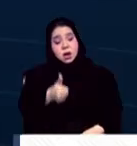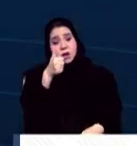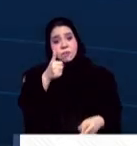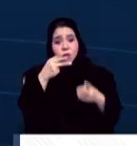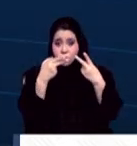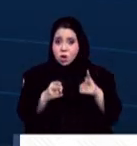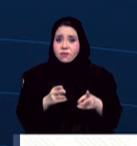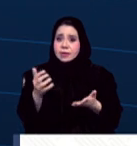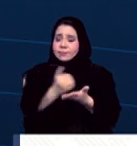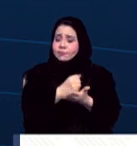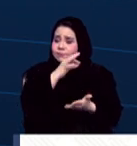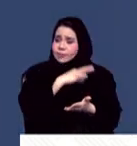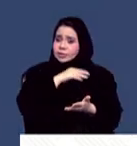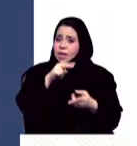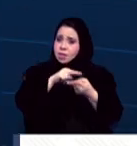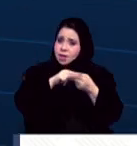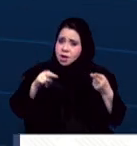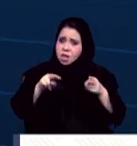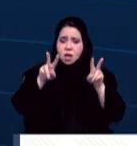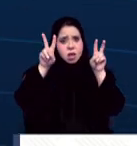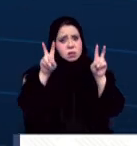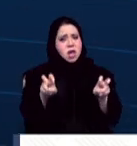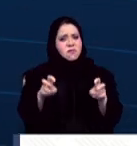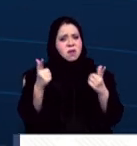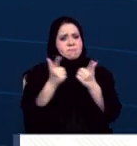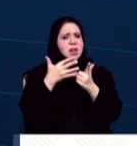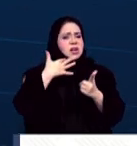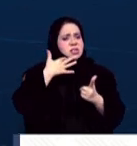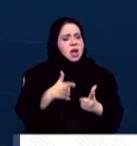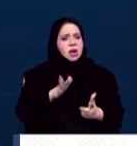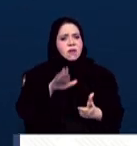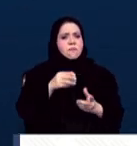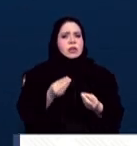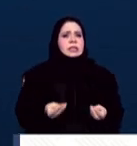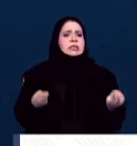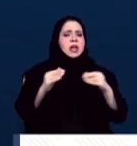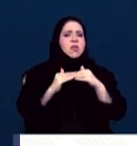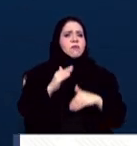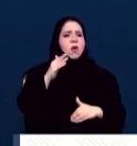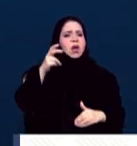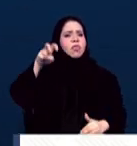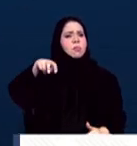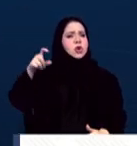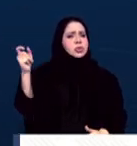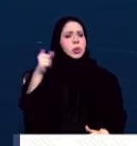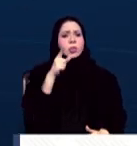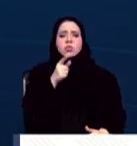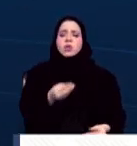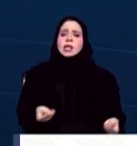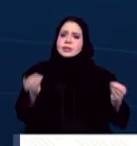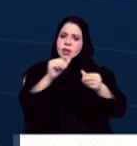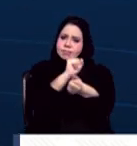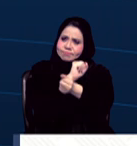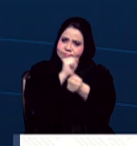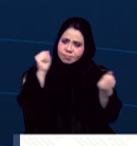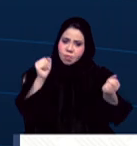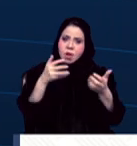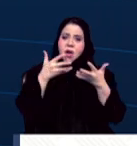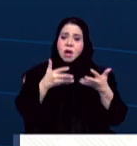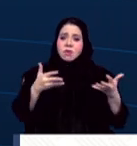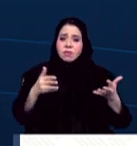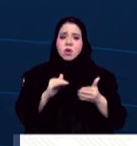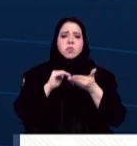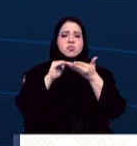باعتبارها فرصه مواتيه لانهاء الحرب المدمره التي مضى عليها ثمانيه اشهر واطلاق سراح الرهائن